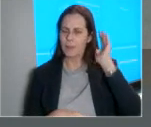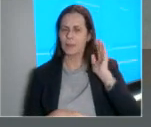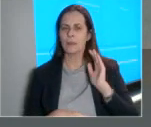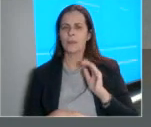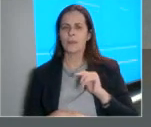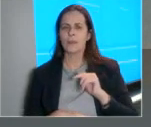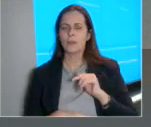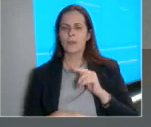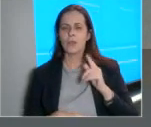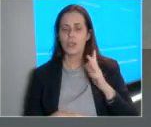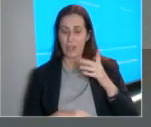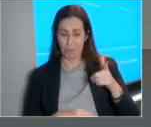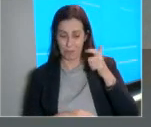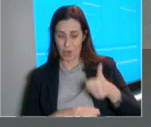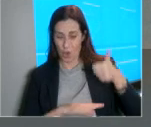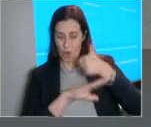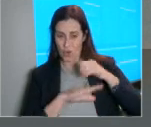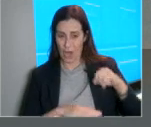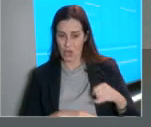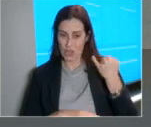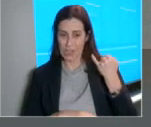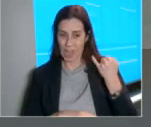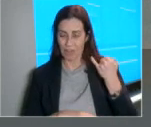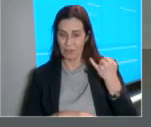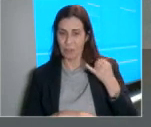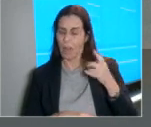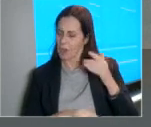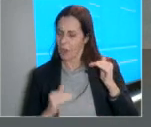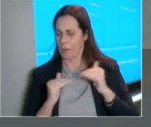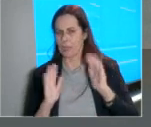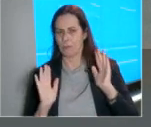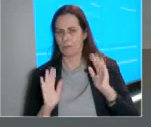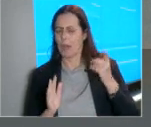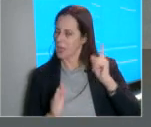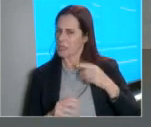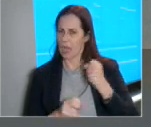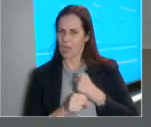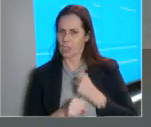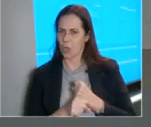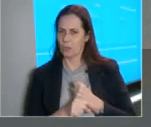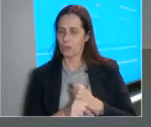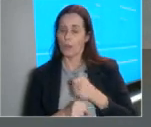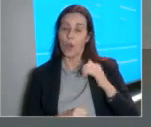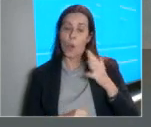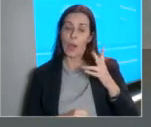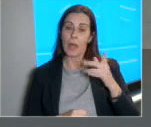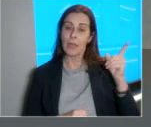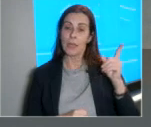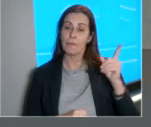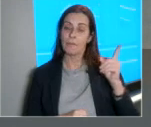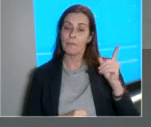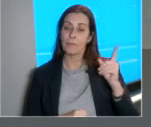דיברו על זה, שהמבצע הזה, המבצע הממוקד, החיסול הממוקד היה במקום, זה נדרש. נכון שאולי ההפסד שלהם